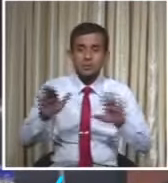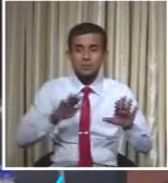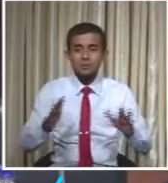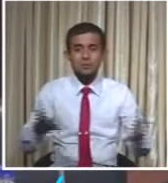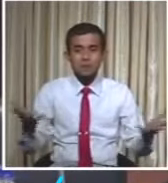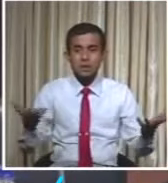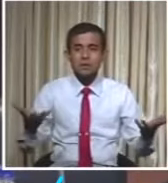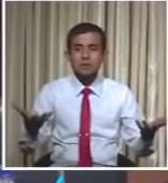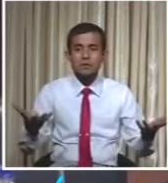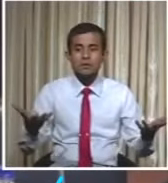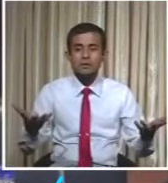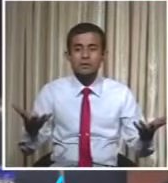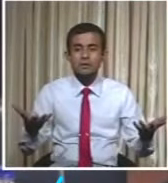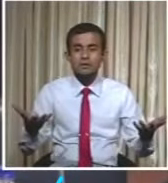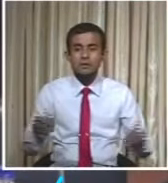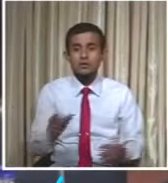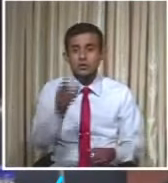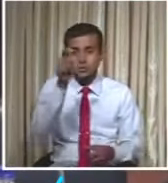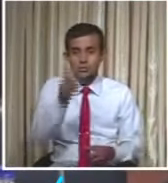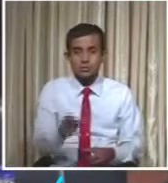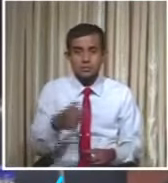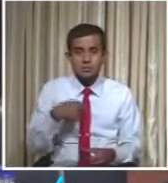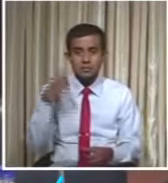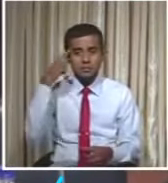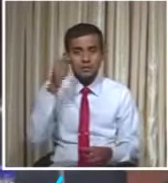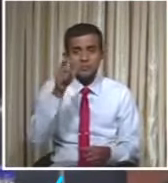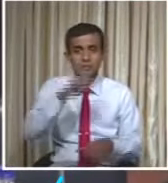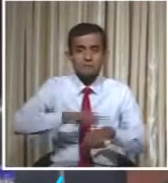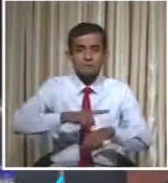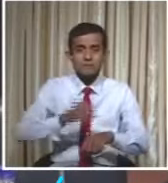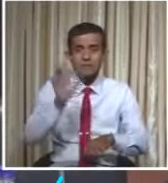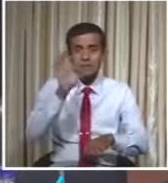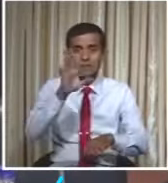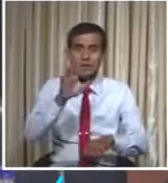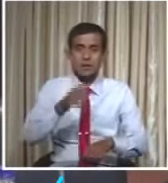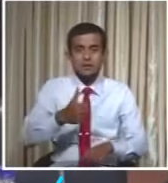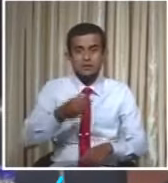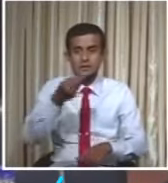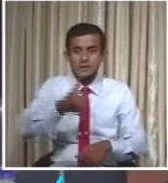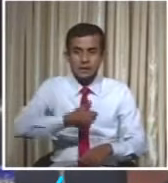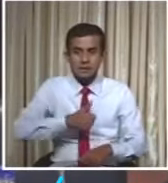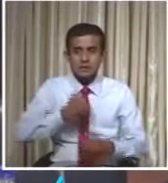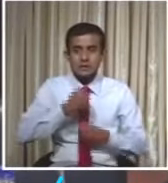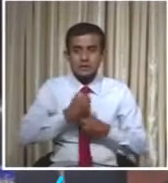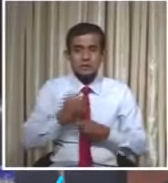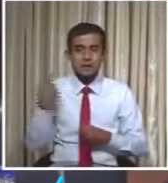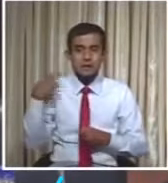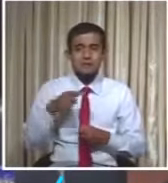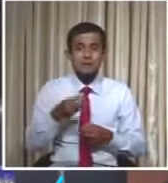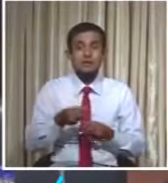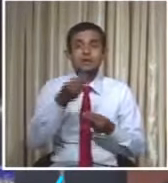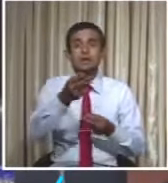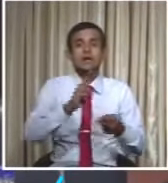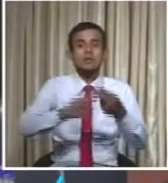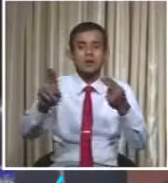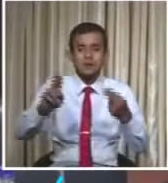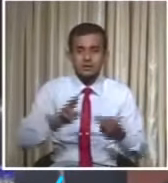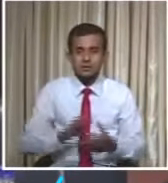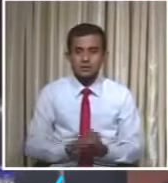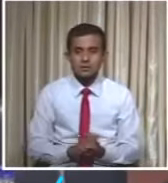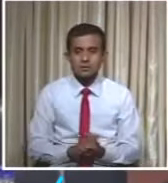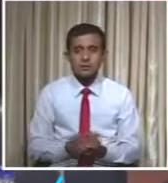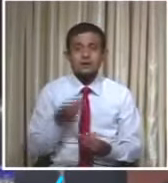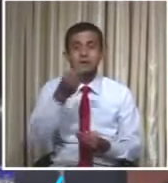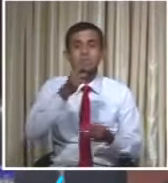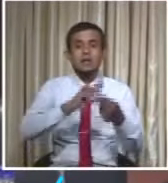බැරිද මොකද ඔබතුමා මන් දන්නේ ඔබතුමා විනාඩි පහ දෙන්න කැමැත්තෙන් හිටියේ ආණ්ඩුවේ කට්ටිය ඇවිල්ලා කිව්වා දෙන්න එපා කියලා දෙන්න